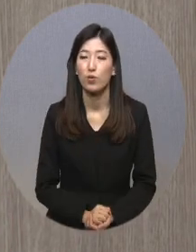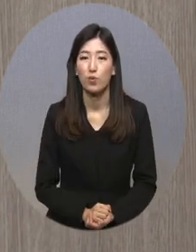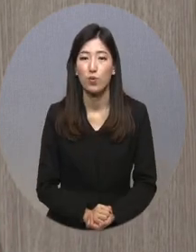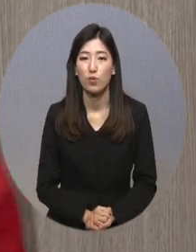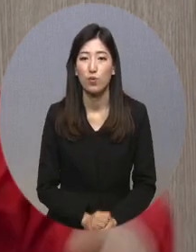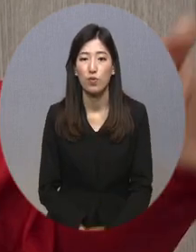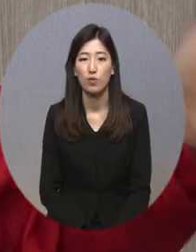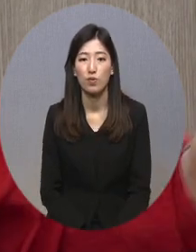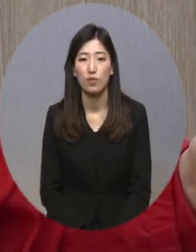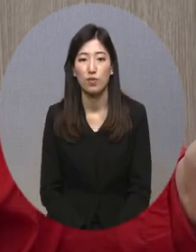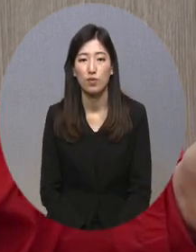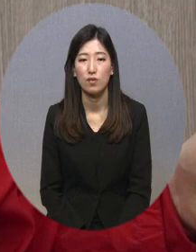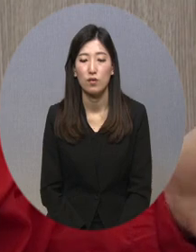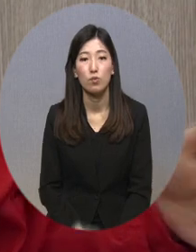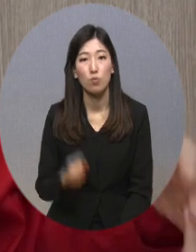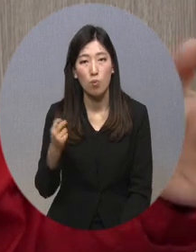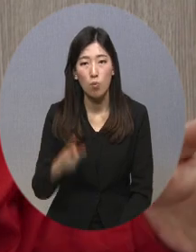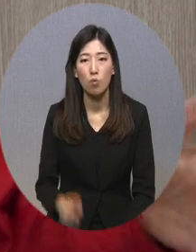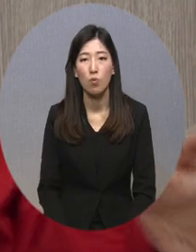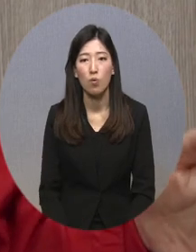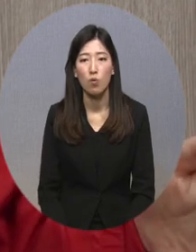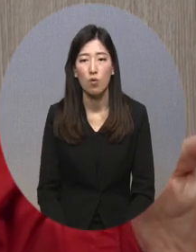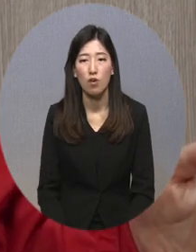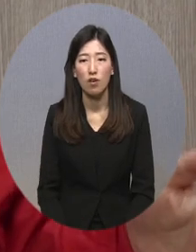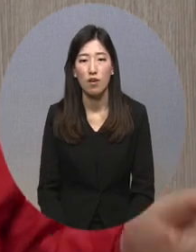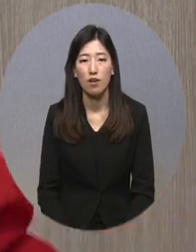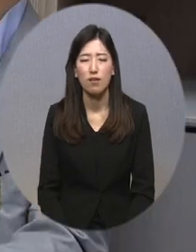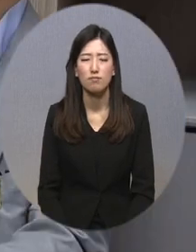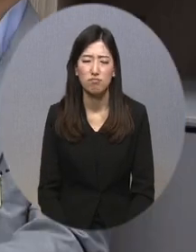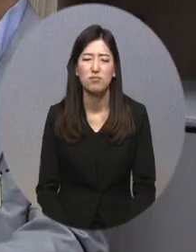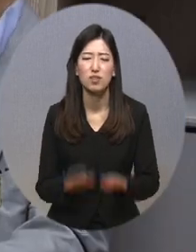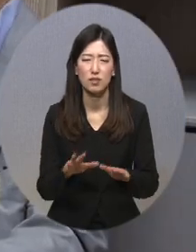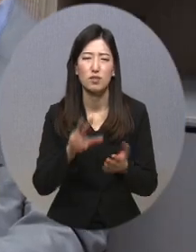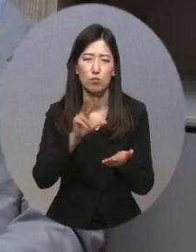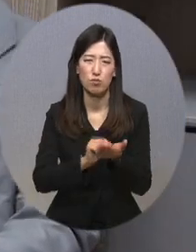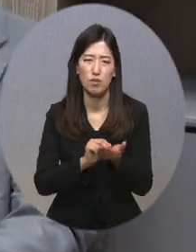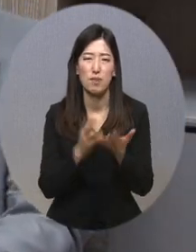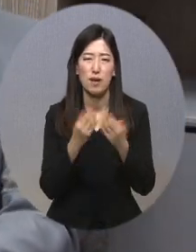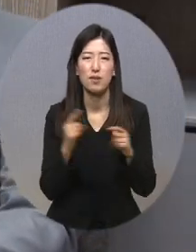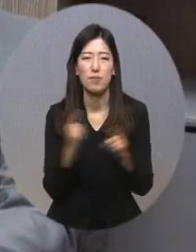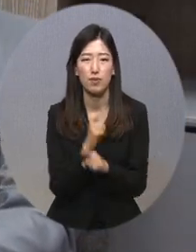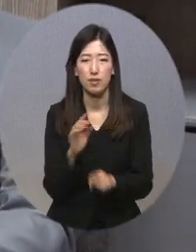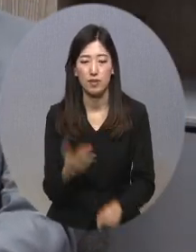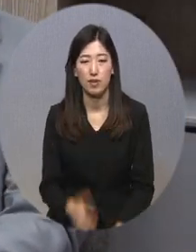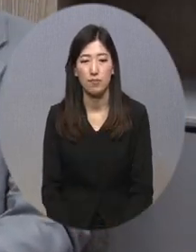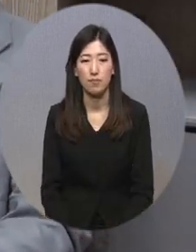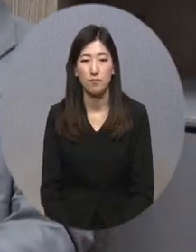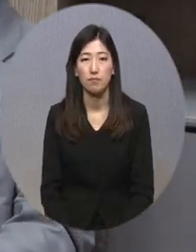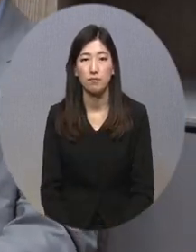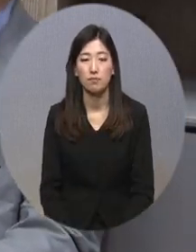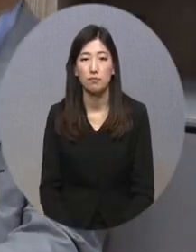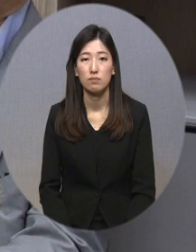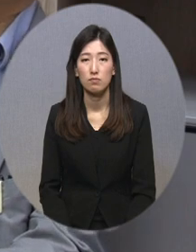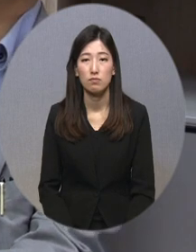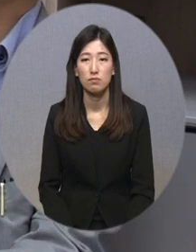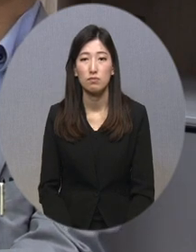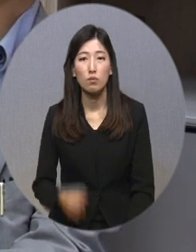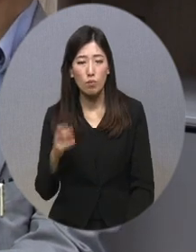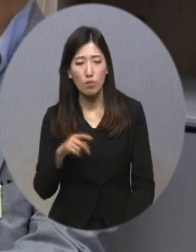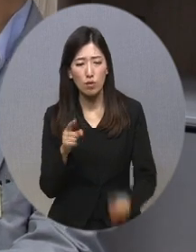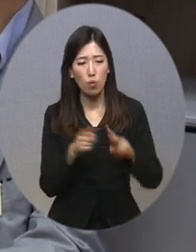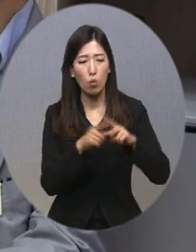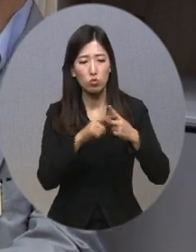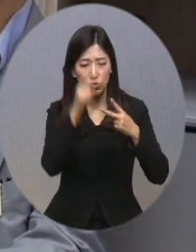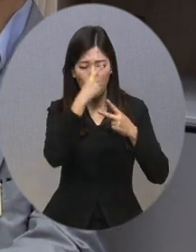문제는 아니에요. 큰 틀로 가면 많은 것들이 바뀌어야 되거든요. 사실 아이들 때문에 교사들도 학생들을 지도하는 교사들도